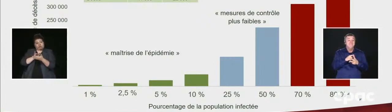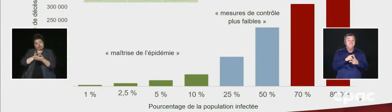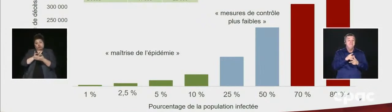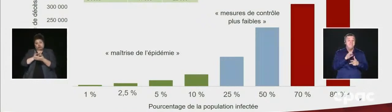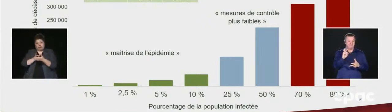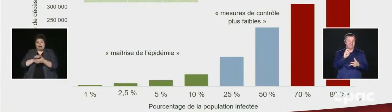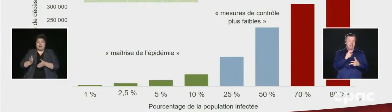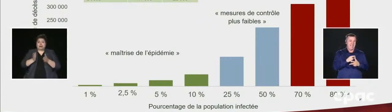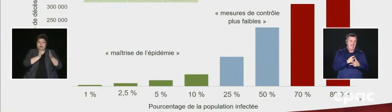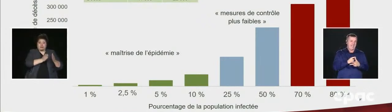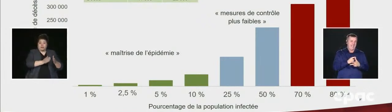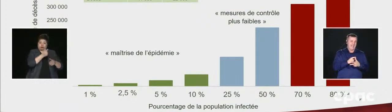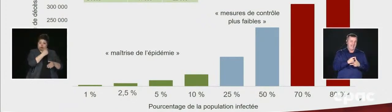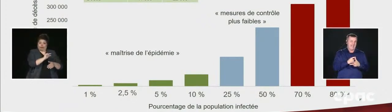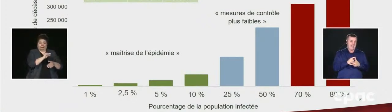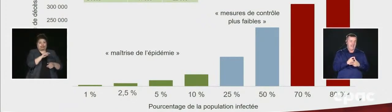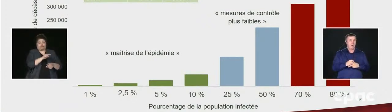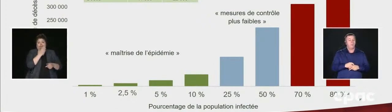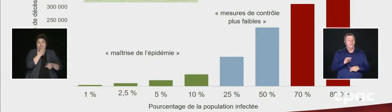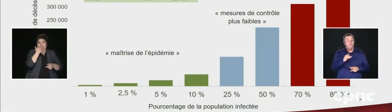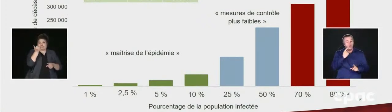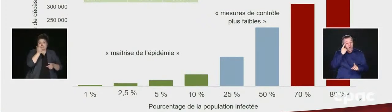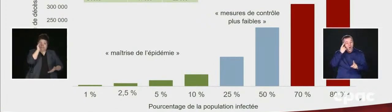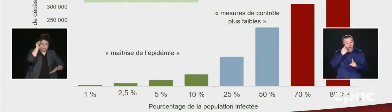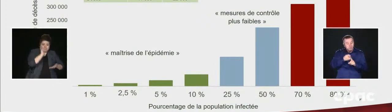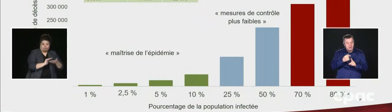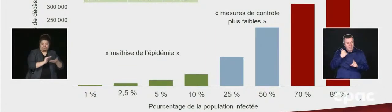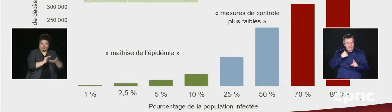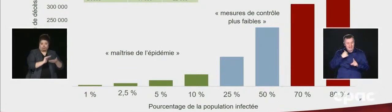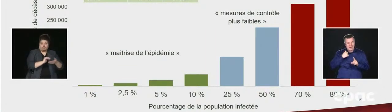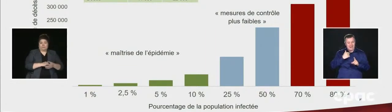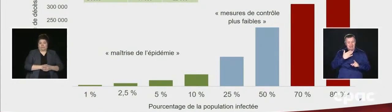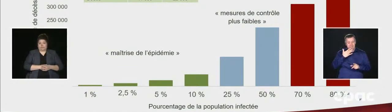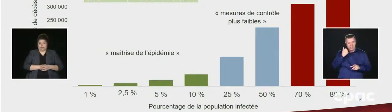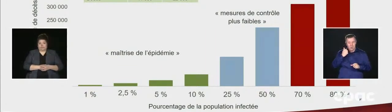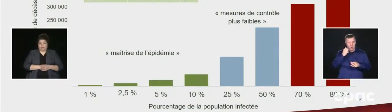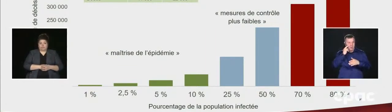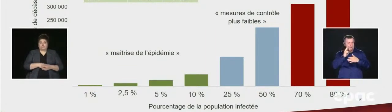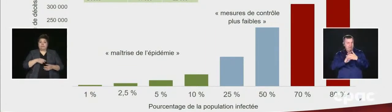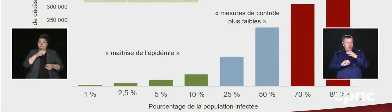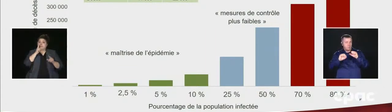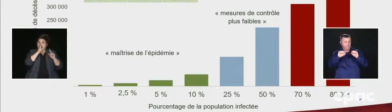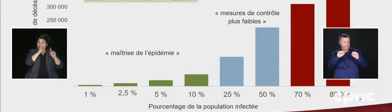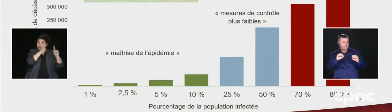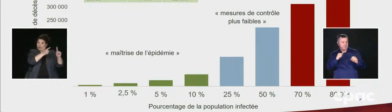Notre objectif est de rester sur la voie des meilleurs scénarios possibles, c'est-à-dire